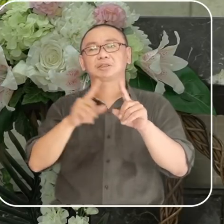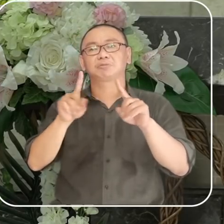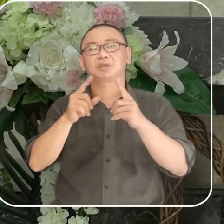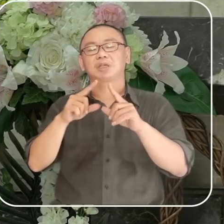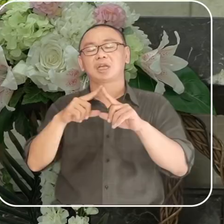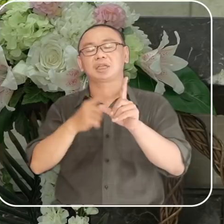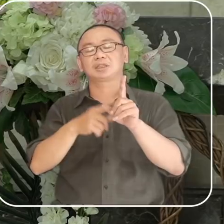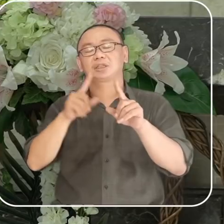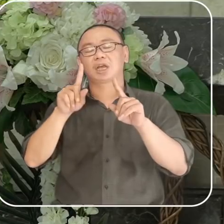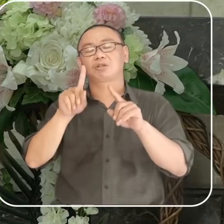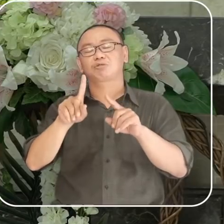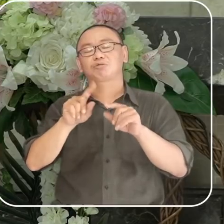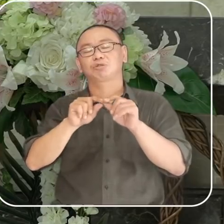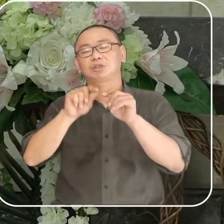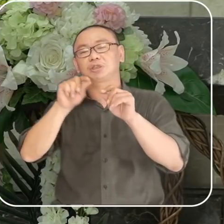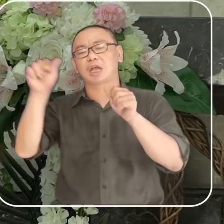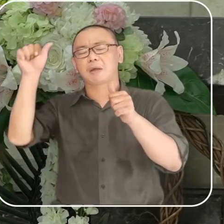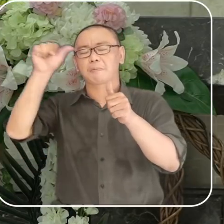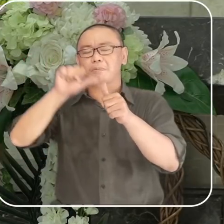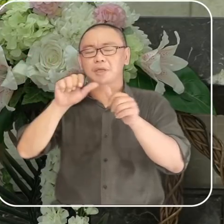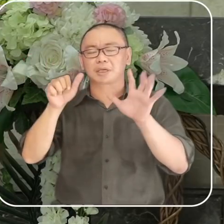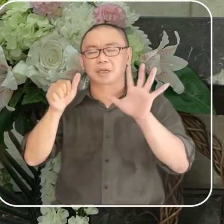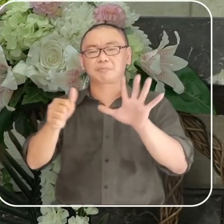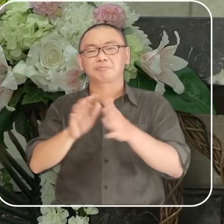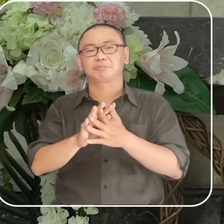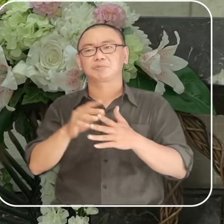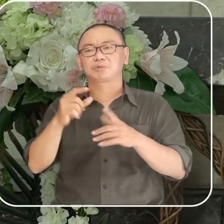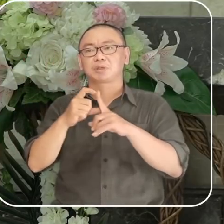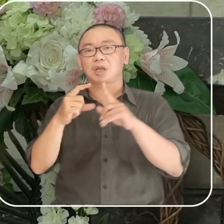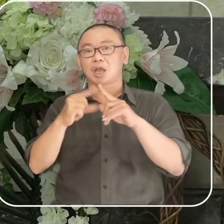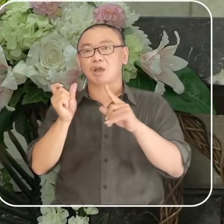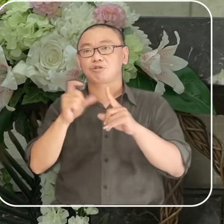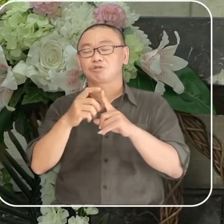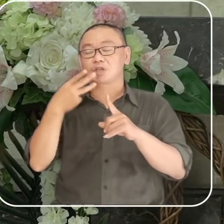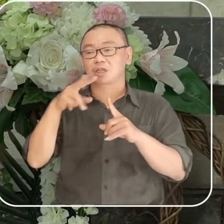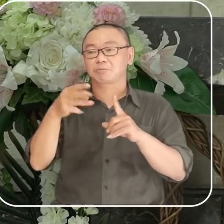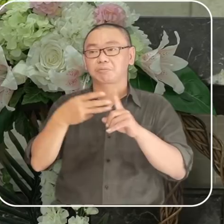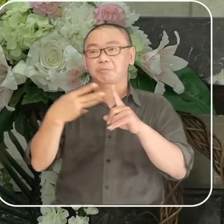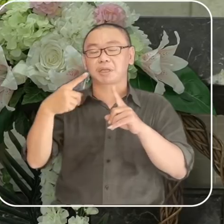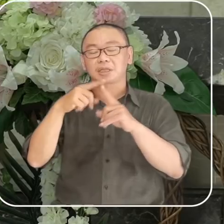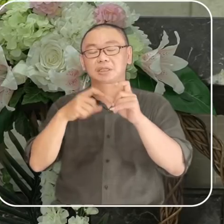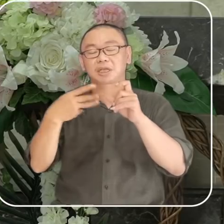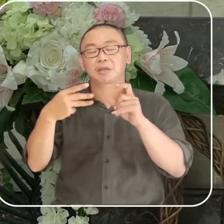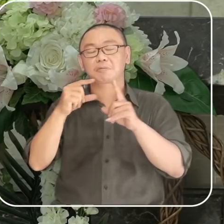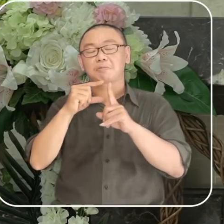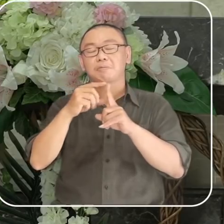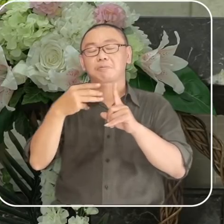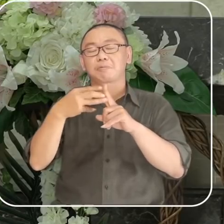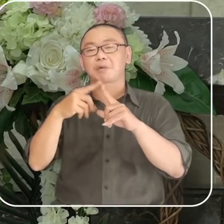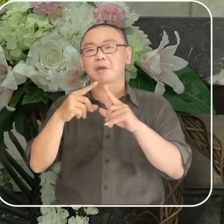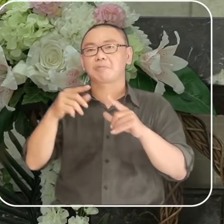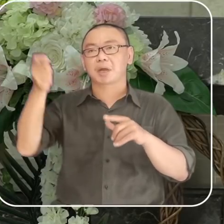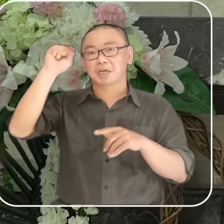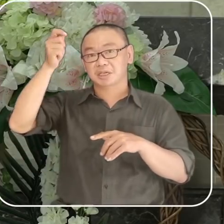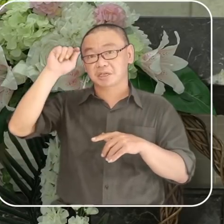hingga 26, ketika Daud melihat Batsyeba mandi dan kemudian sampai terjadi membunuh Uria dan